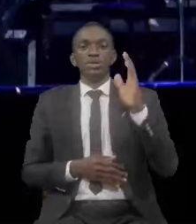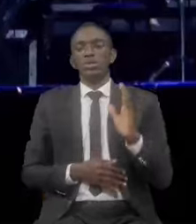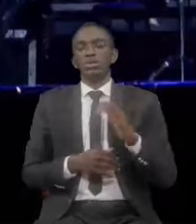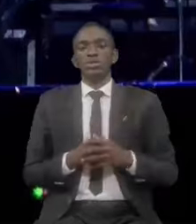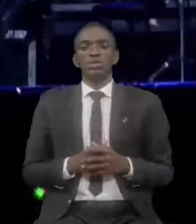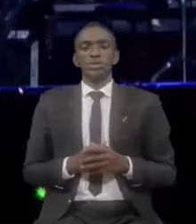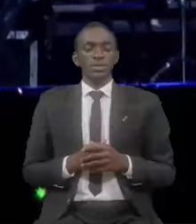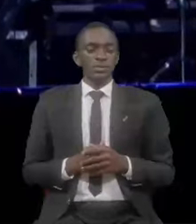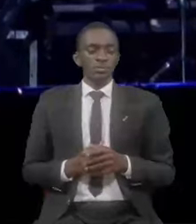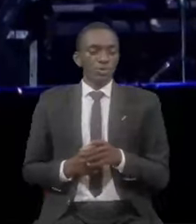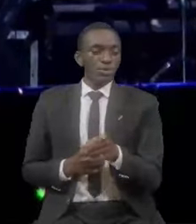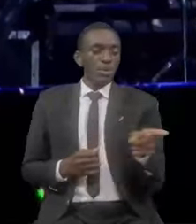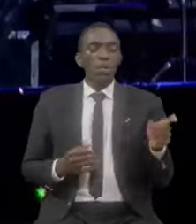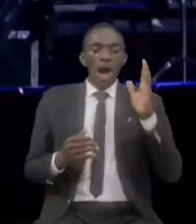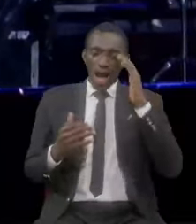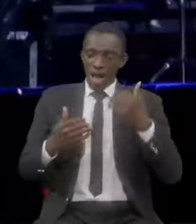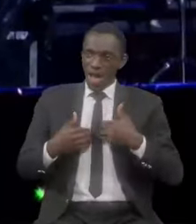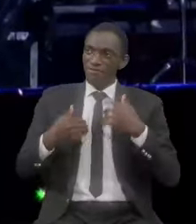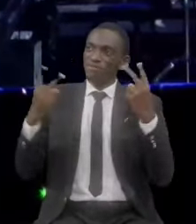Nous avons la victoire du salut.